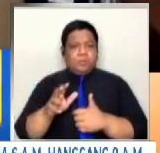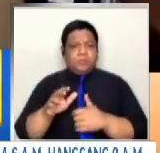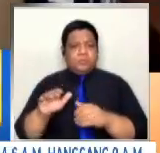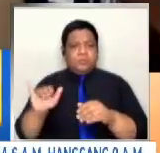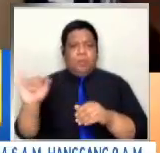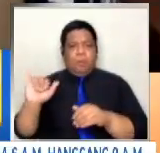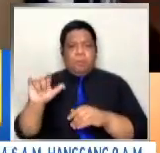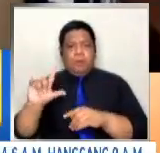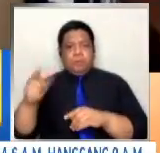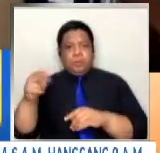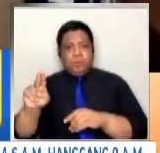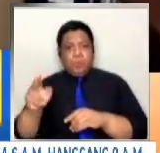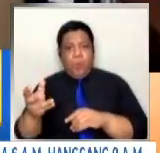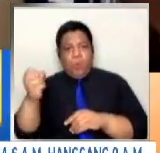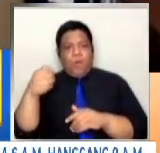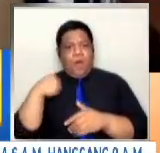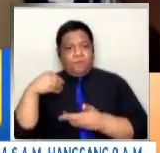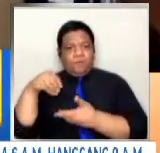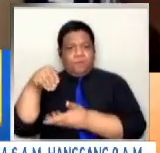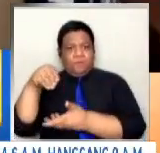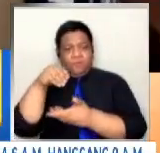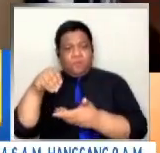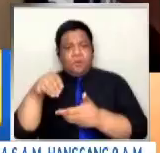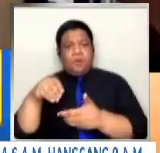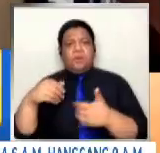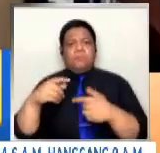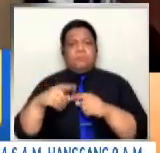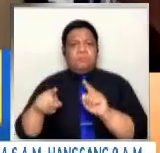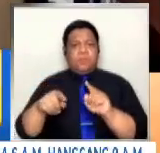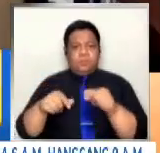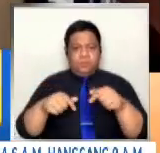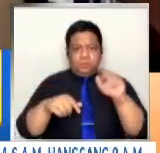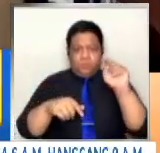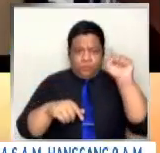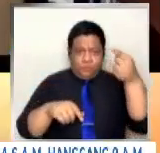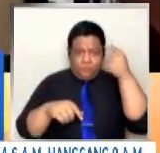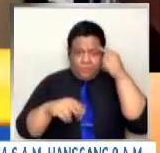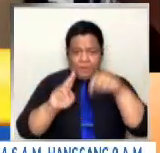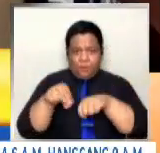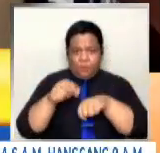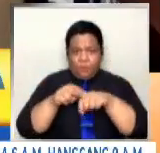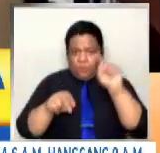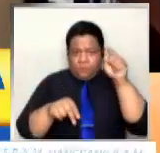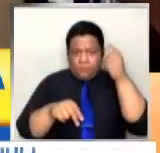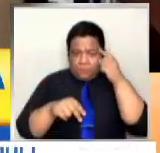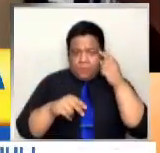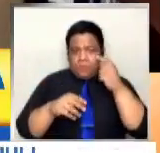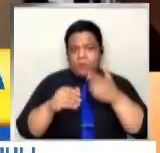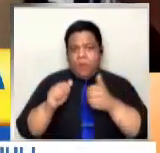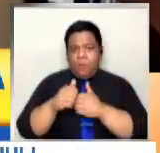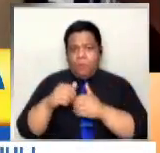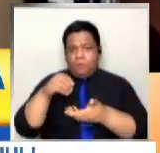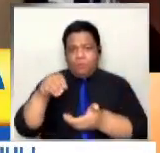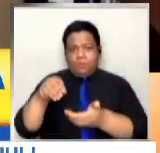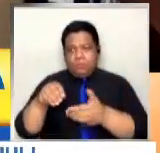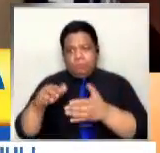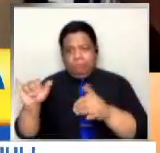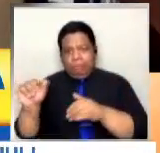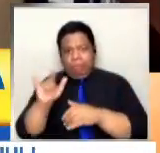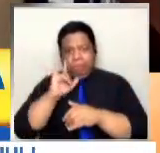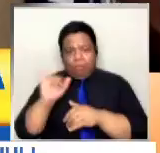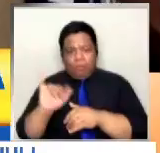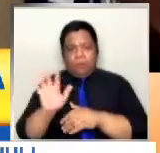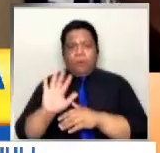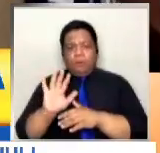Kasi may mga LGUs naman na mamibigay ng in-kind. No? So, kailangan pa namin planchahin ito, Maris, kasi nga dami pang detalye, hindi pa